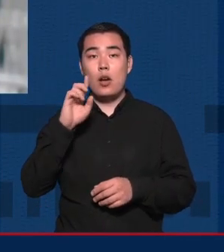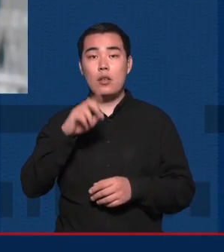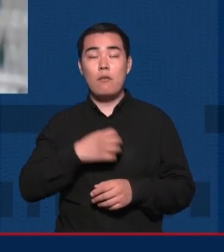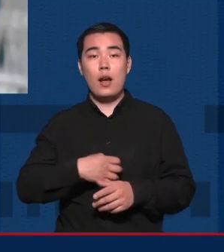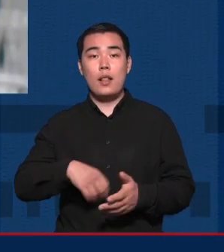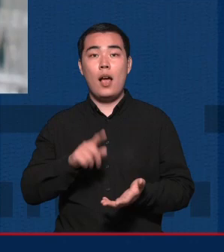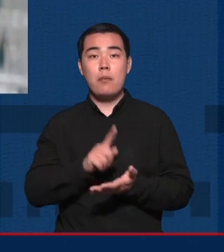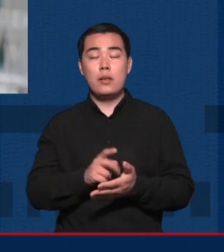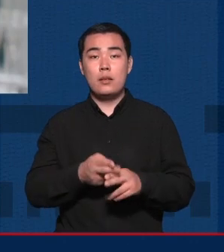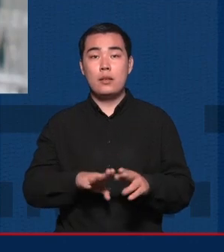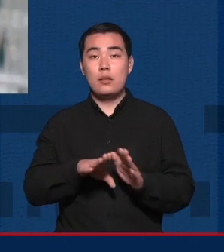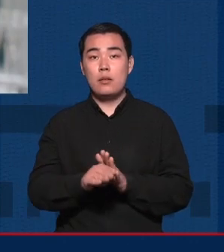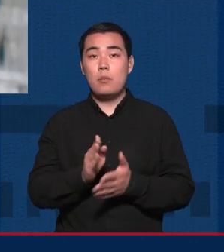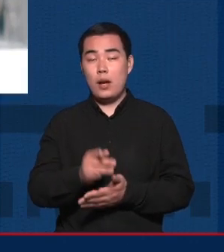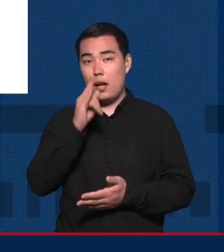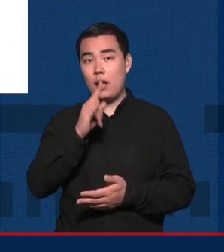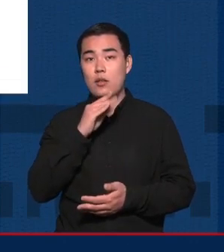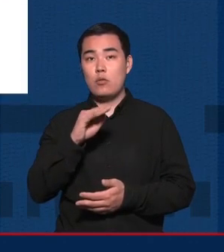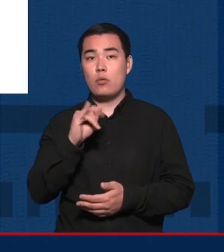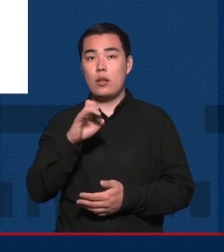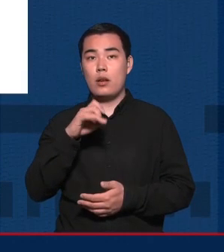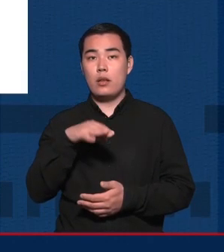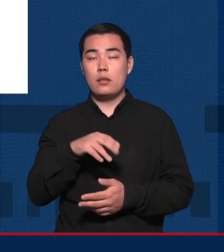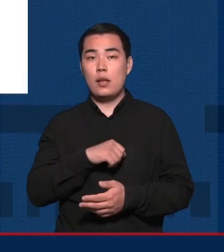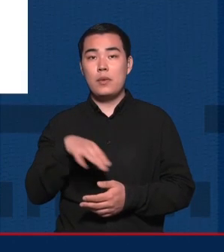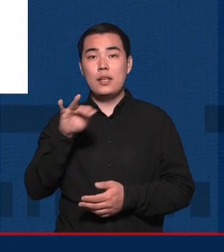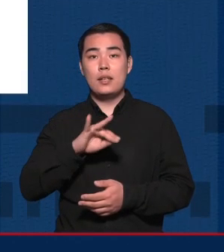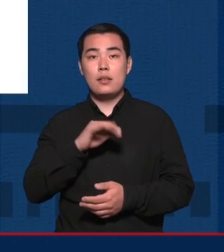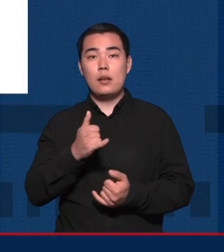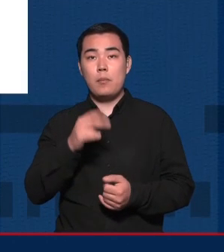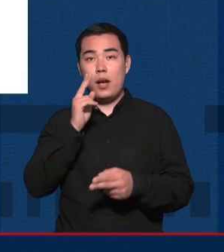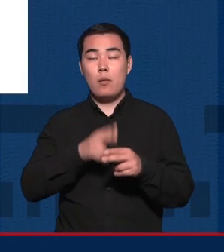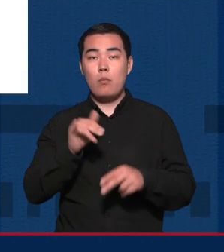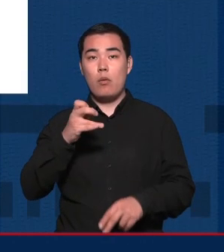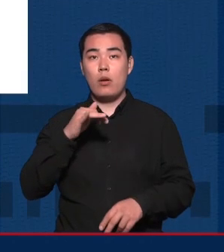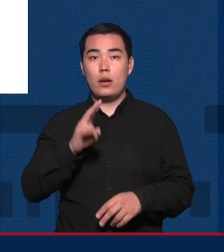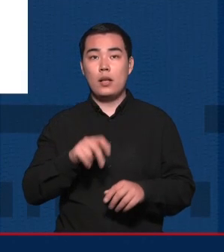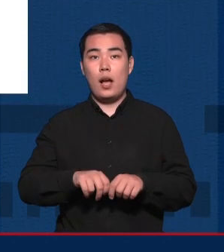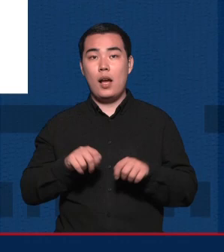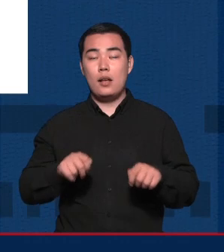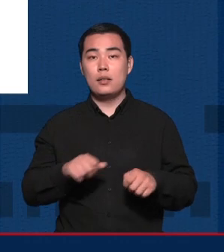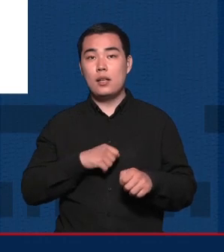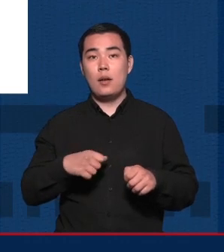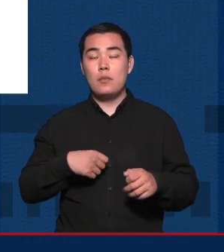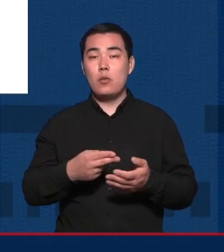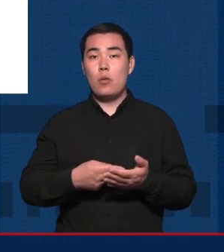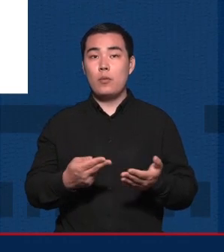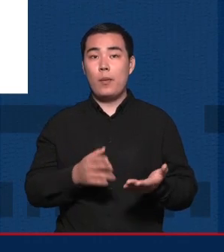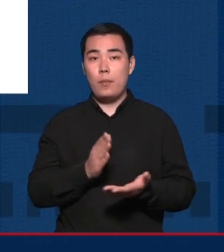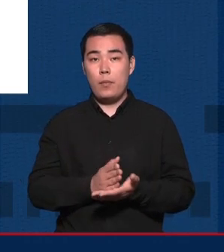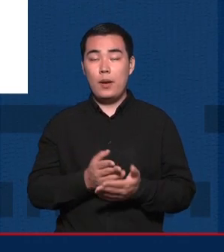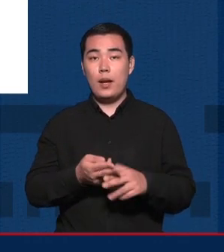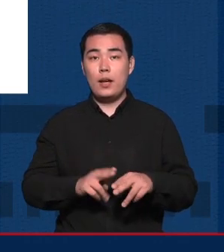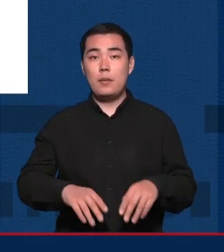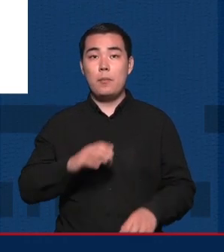маңызды міндетінің бірі. Қазақ журналистикасының тағылымды тарихы аға буын қалыптастырған ерекше қолтаңбасы бар. Біз